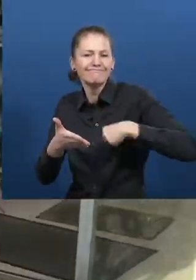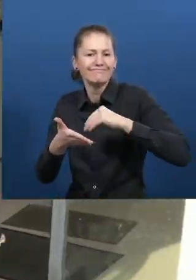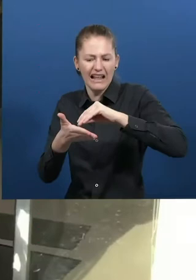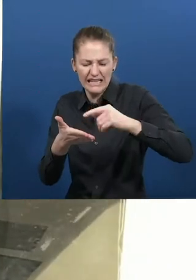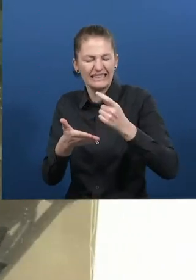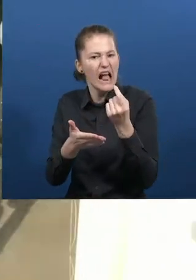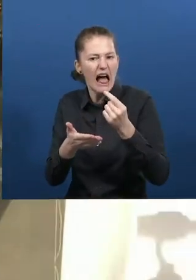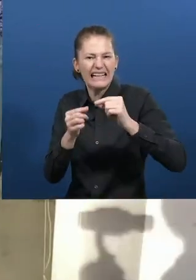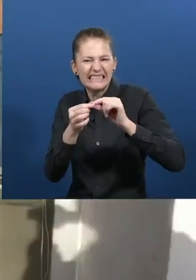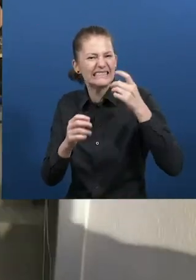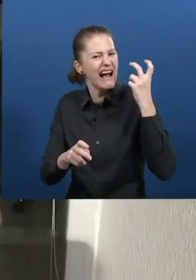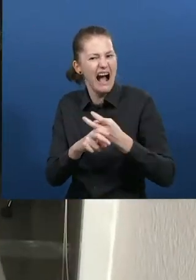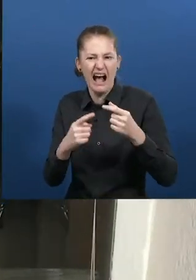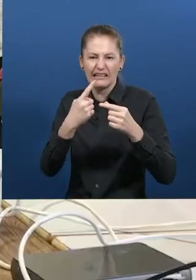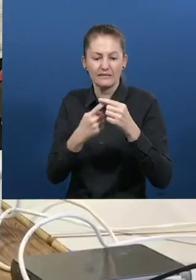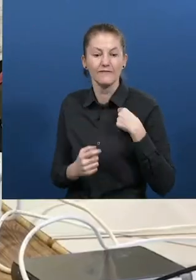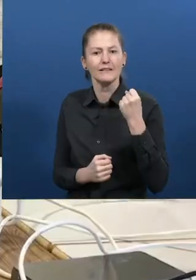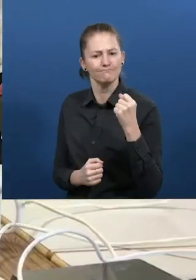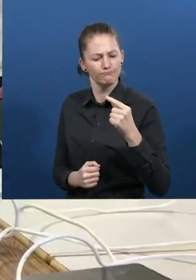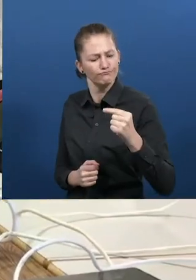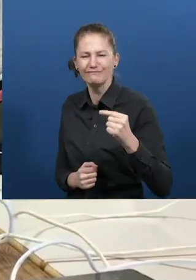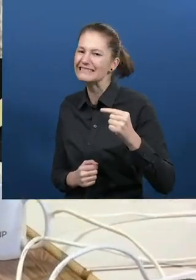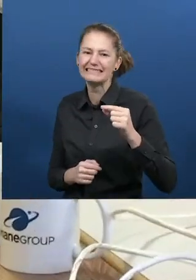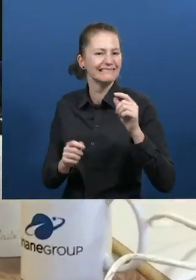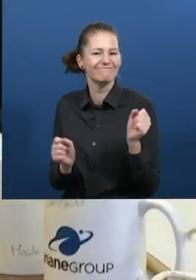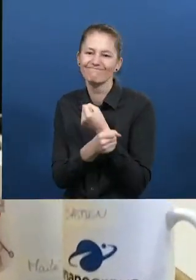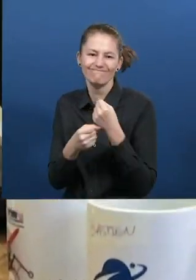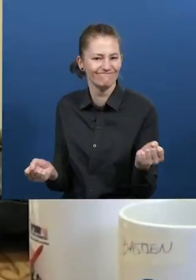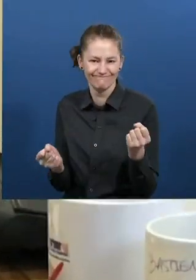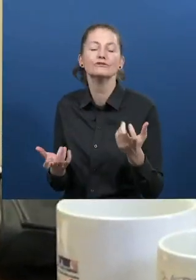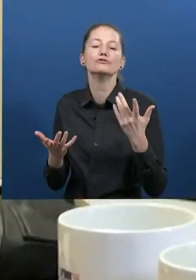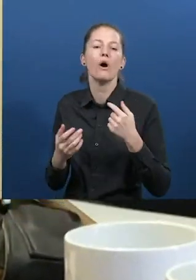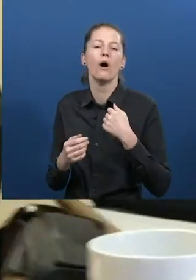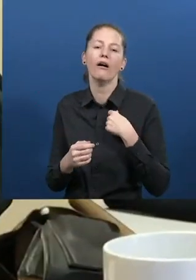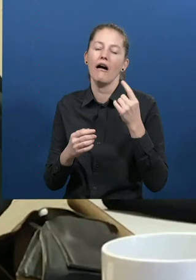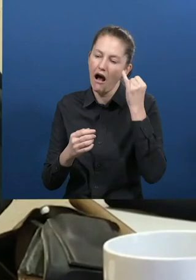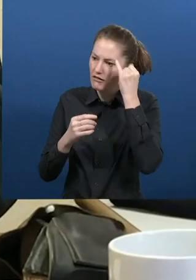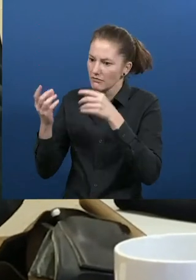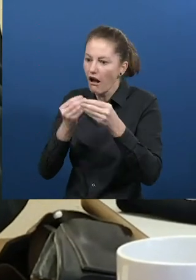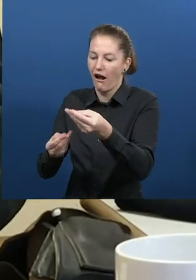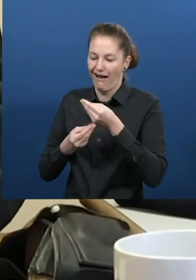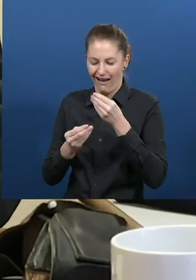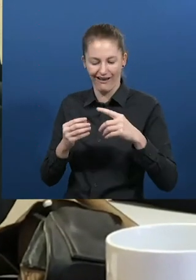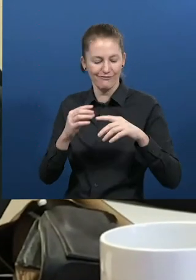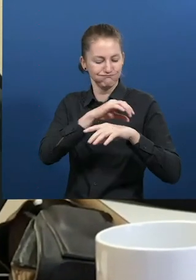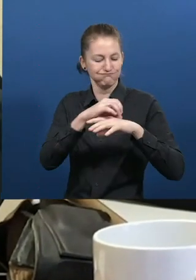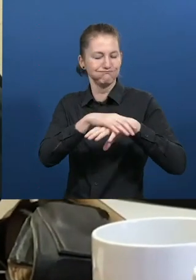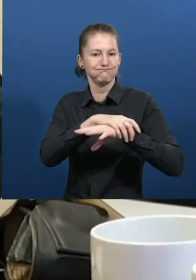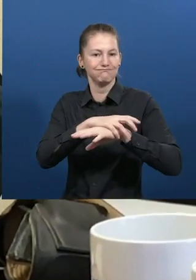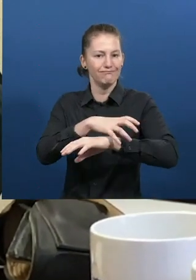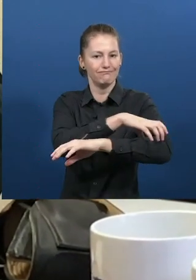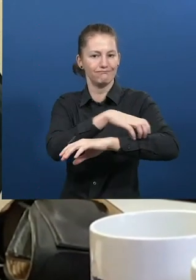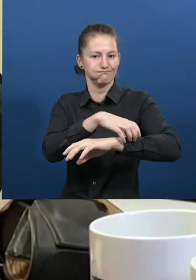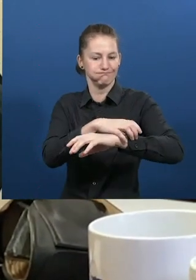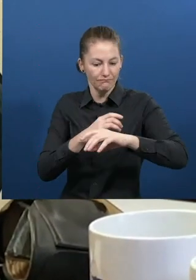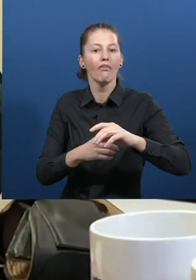des difficultés pour tenir un stylo. En fait, j'ai pas assez de force pour serrer des objets. C'est de ce besoin qu'est né ExoFinger,